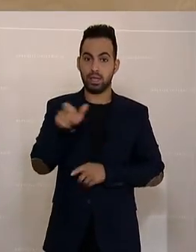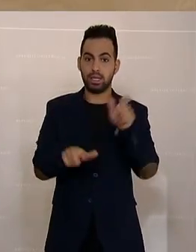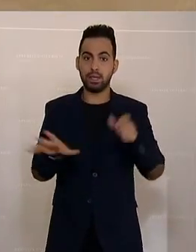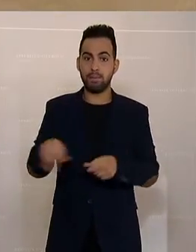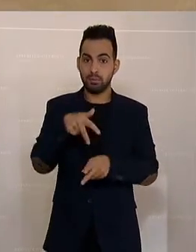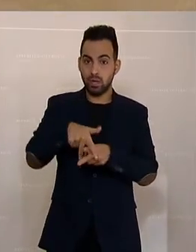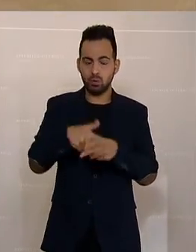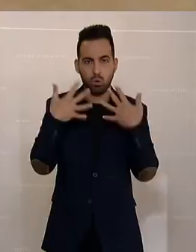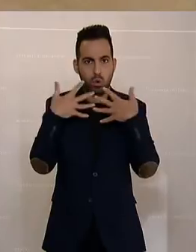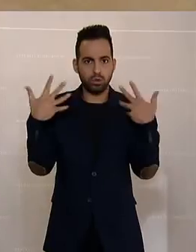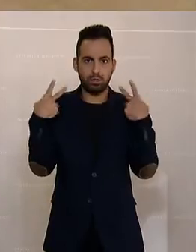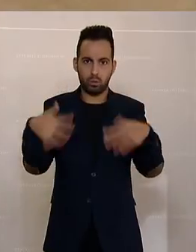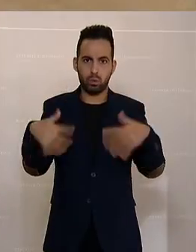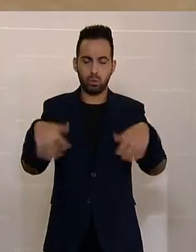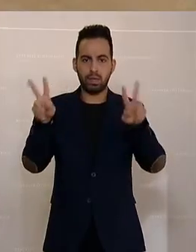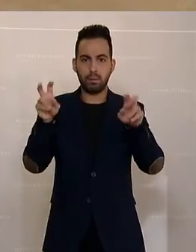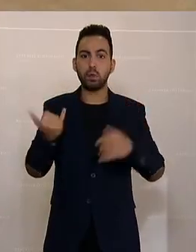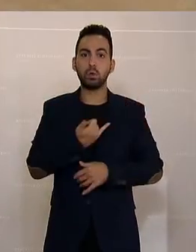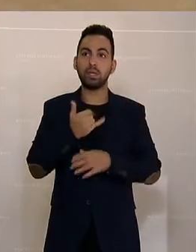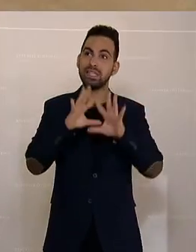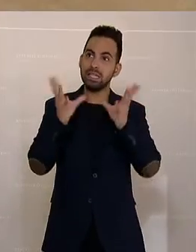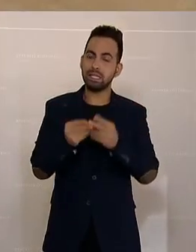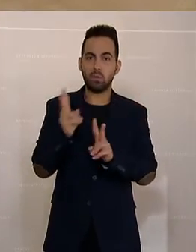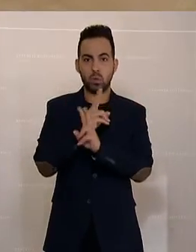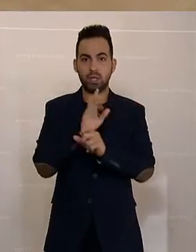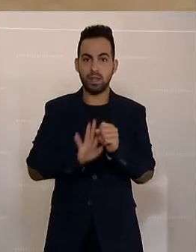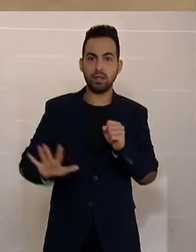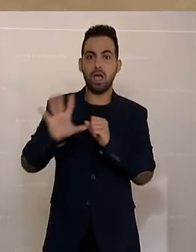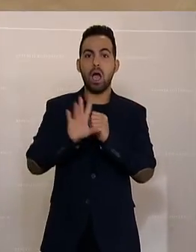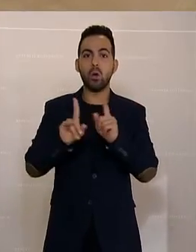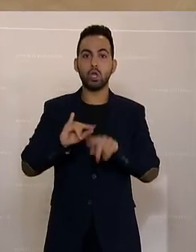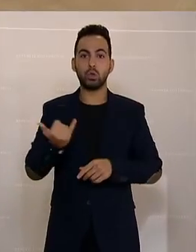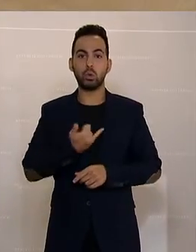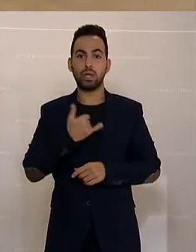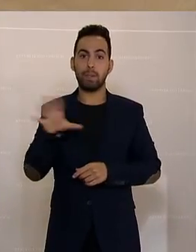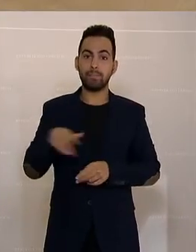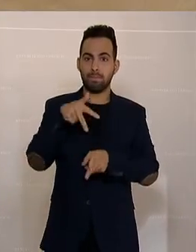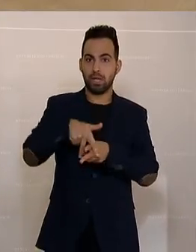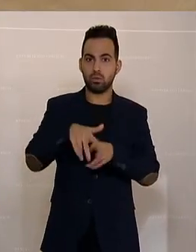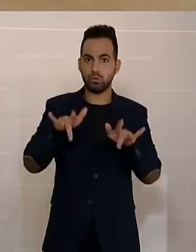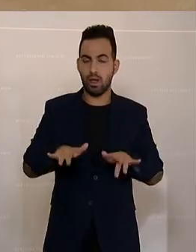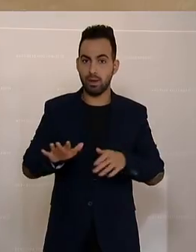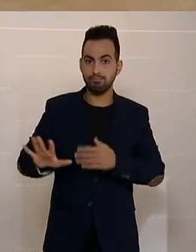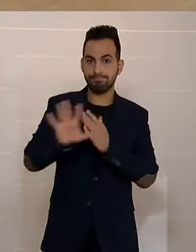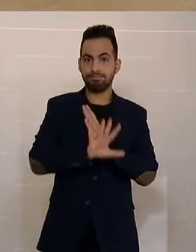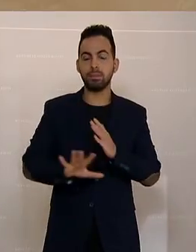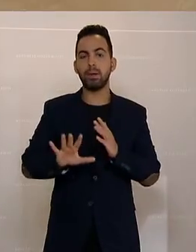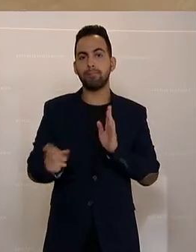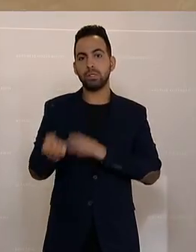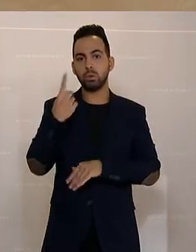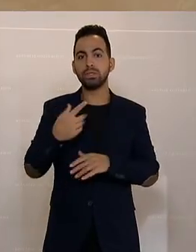ein Riesenthema, Jugendliche gesamt in Österreich, aber gerade nochmal da Jugendliche mit Behinderungen, wird da hier vor allem